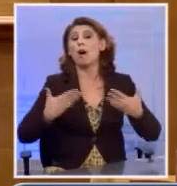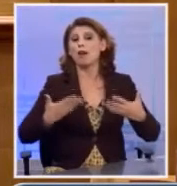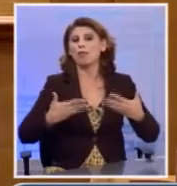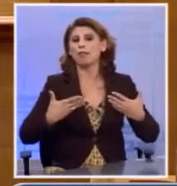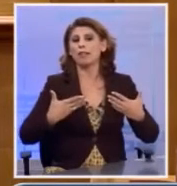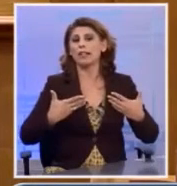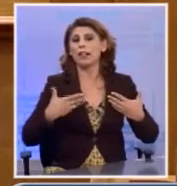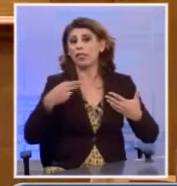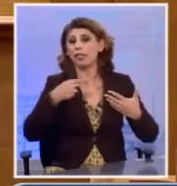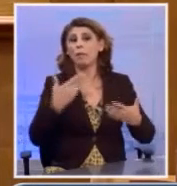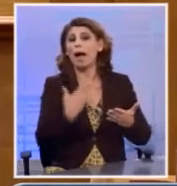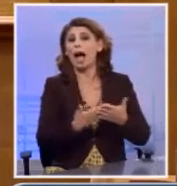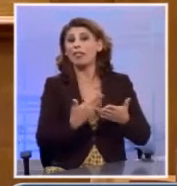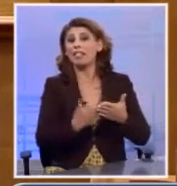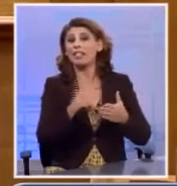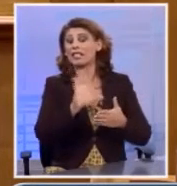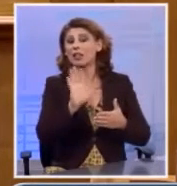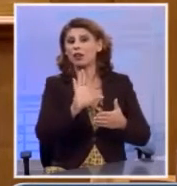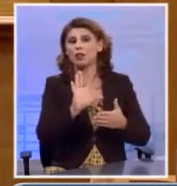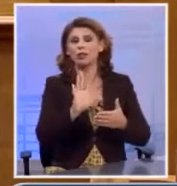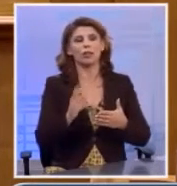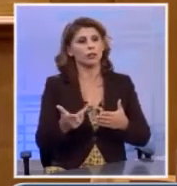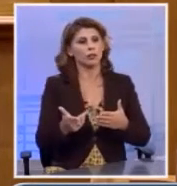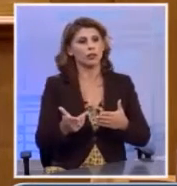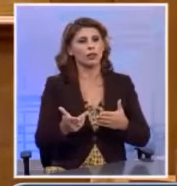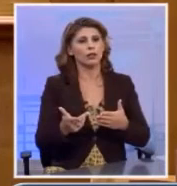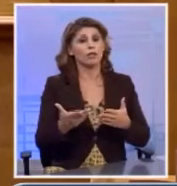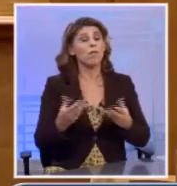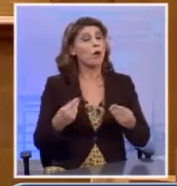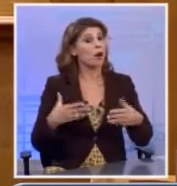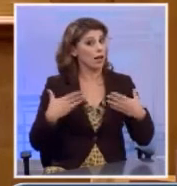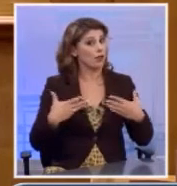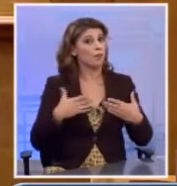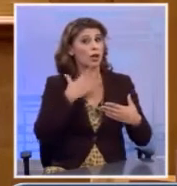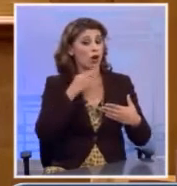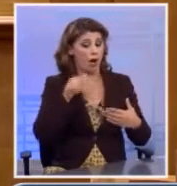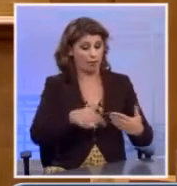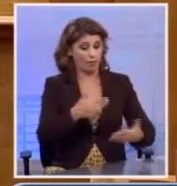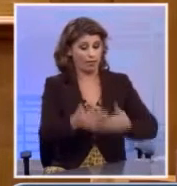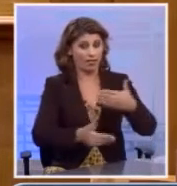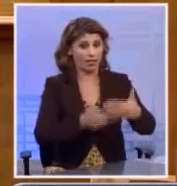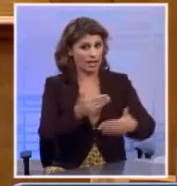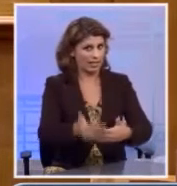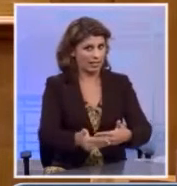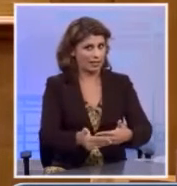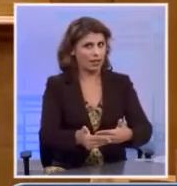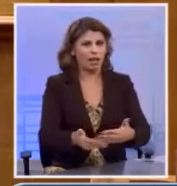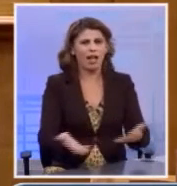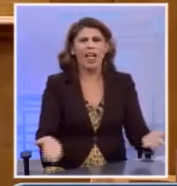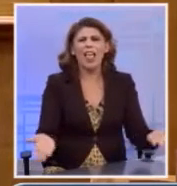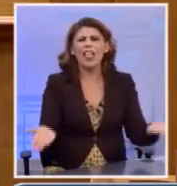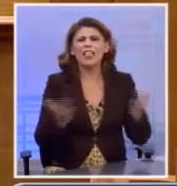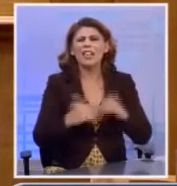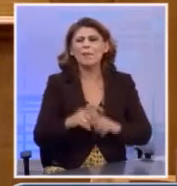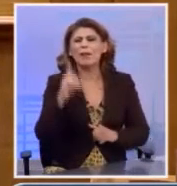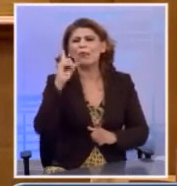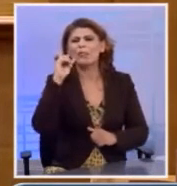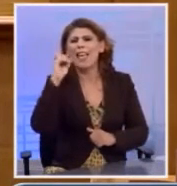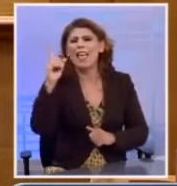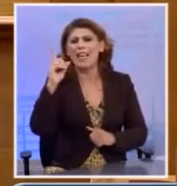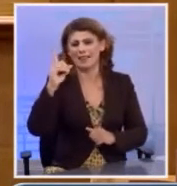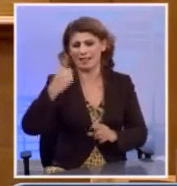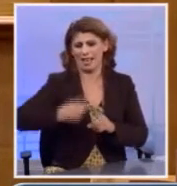Για τις άδειες. Είμαι πολύ ευτυχής γιατί με αυτή τη διαδικασία δεν υπάρχει ούτε ένας Έλληνας